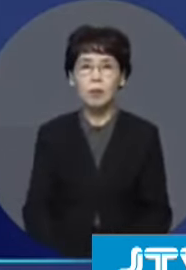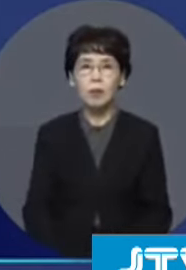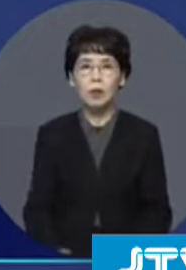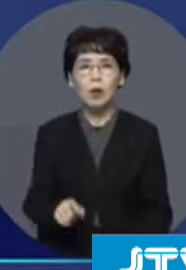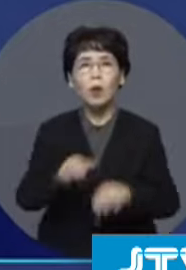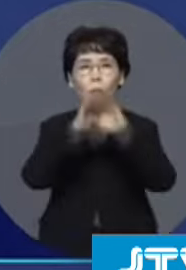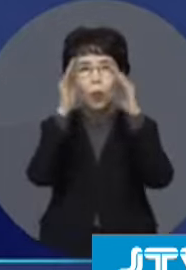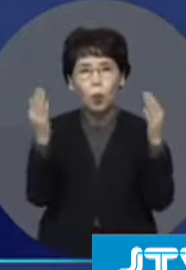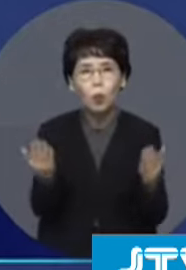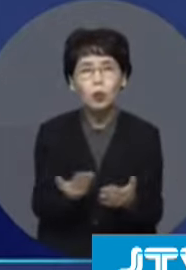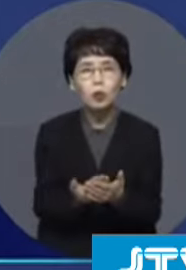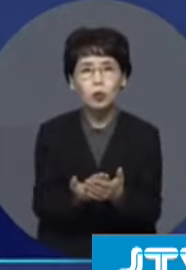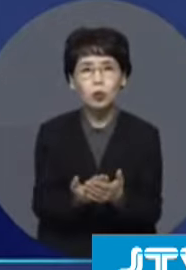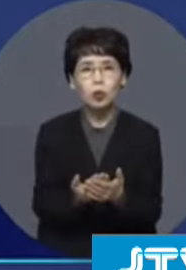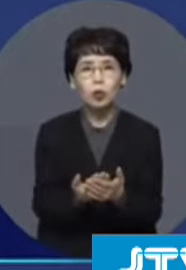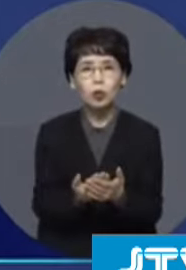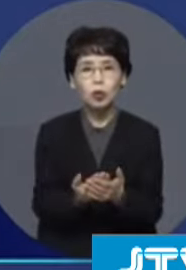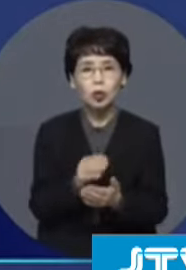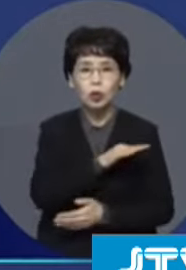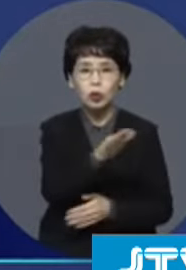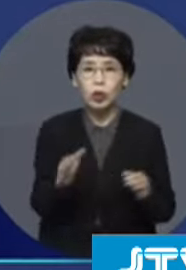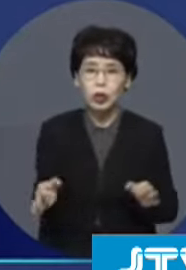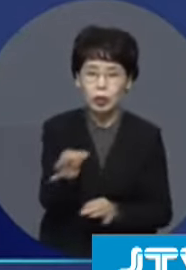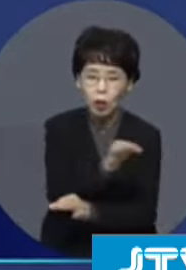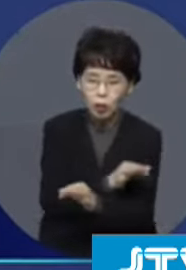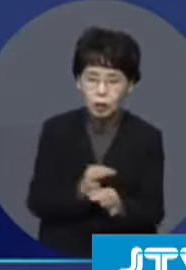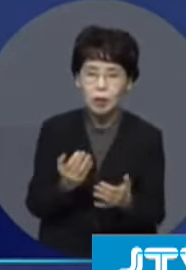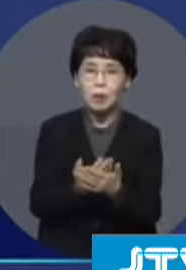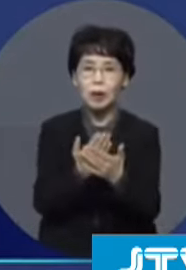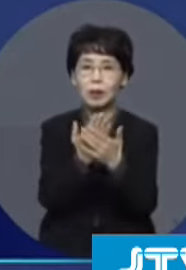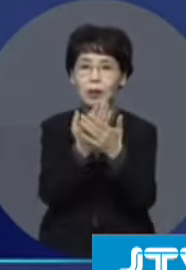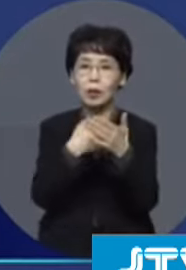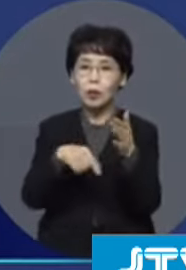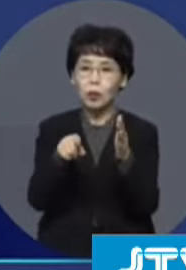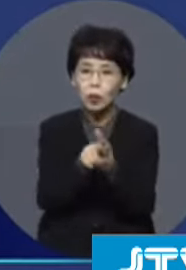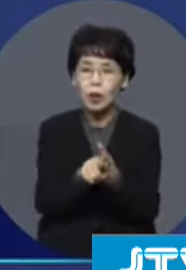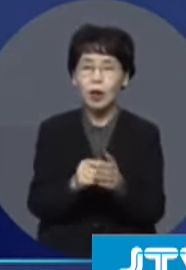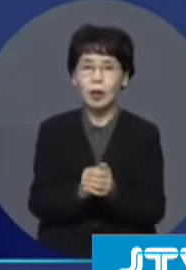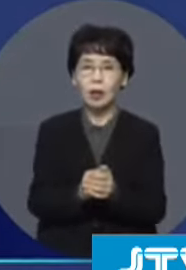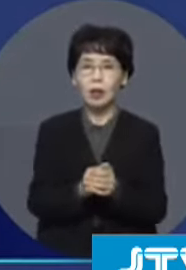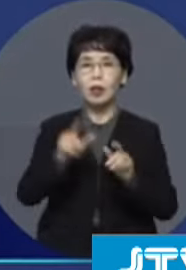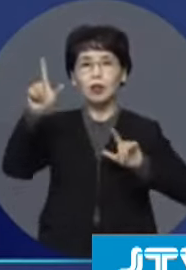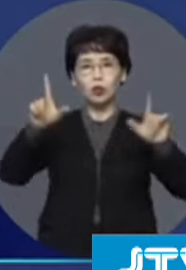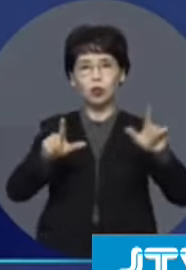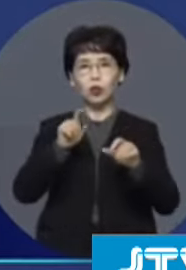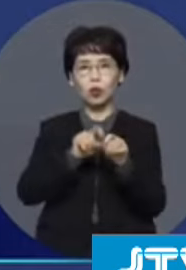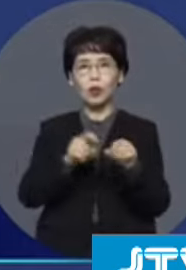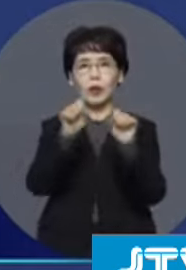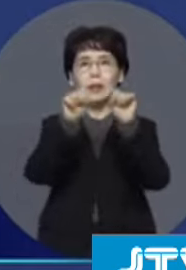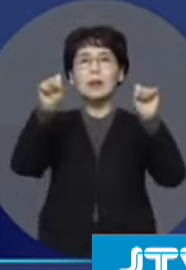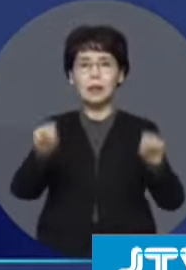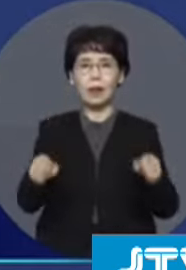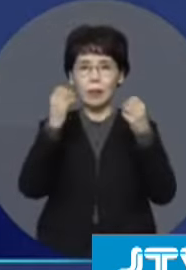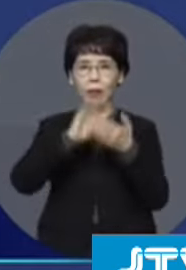이건 모두 우리의 경제 성장을 위한 구조적인 개혁입니다.